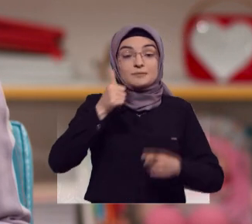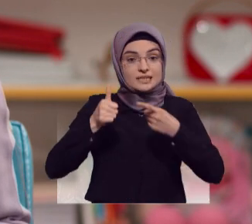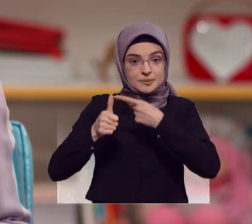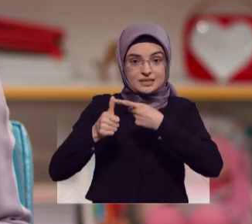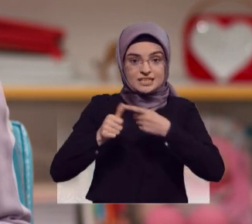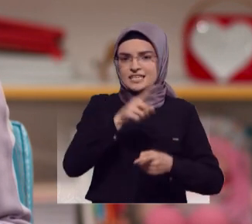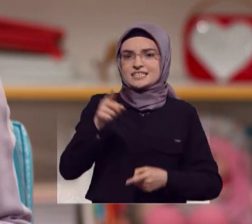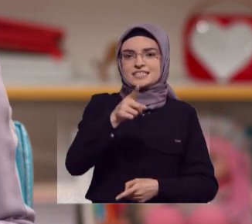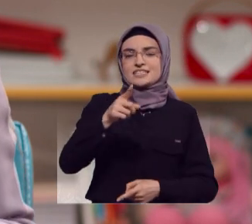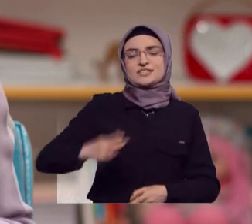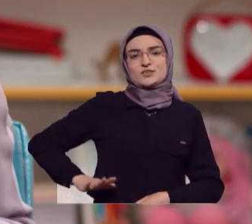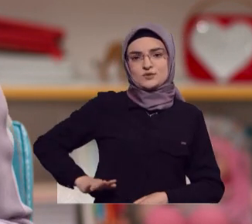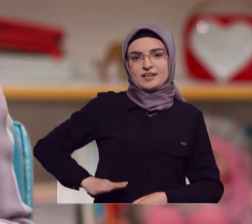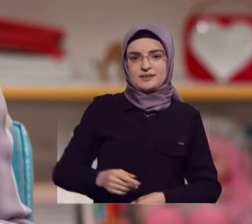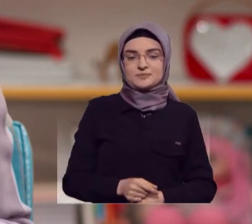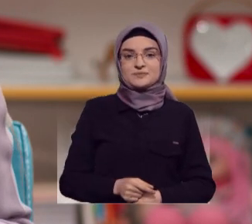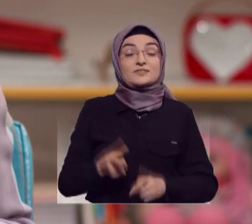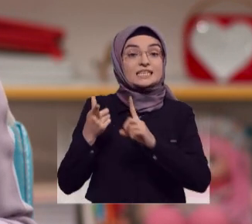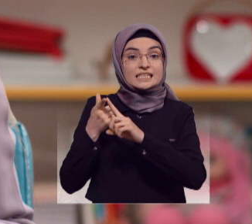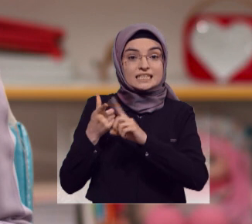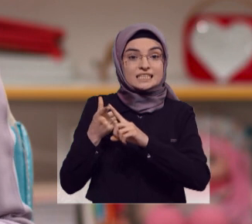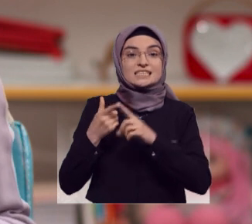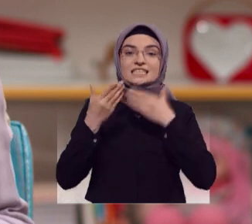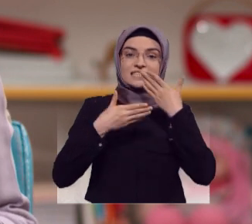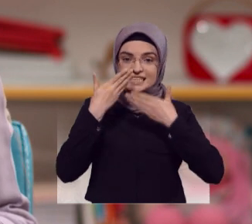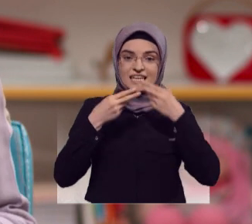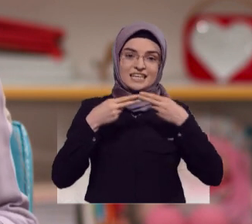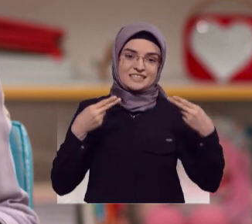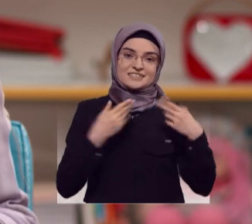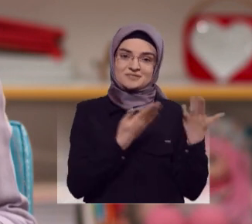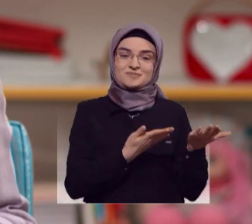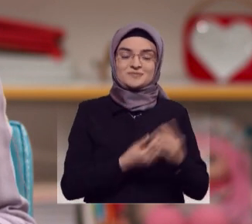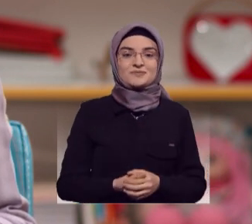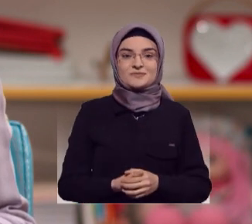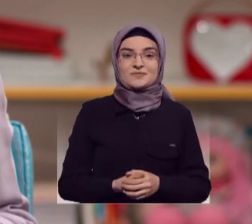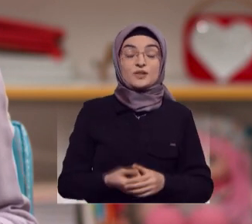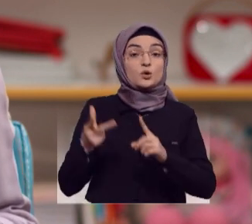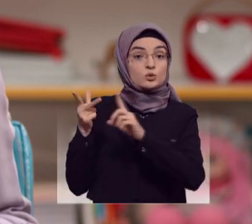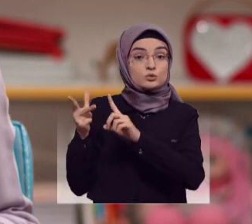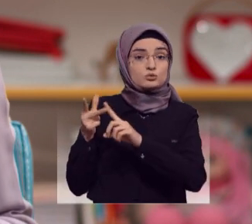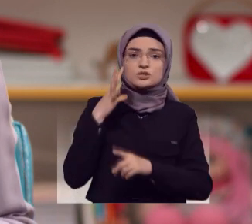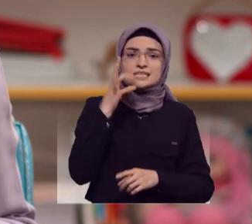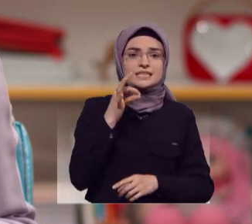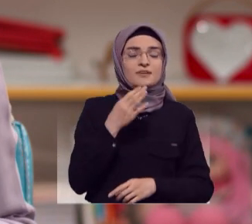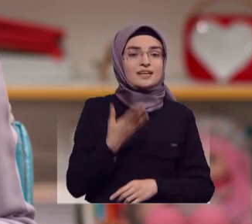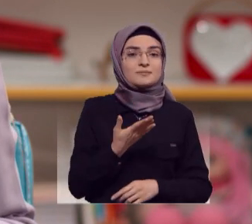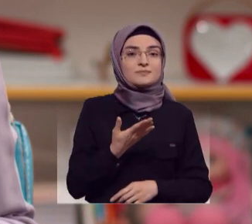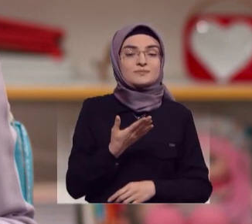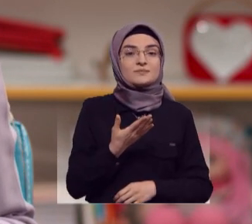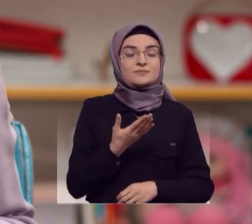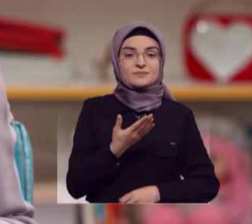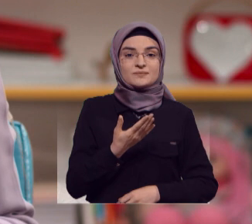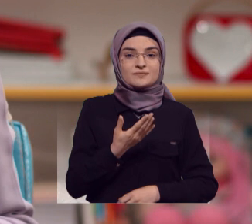Elmanın biri siz sevgili çocuklara, diğeri anlatıcı bana. Üçüncü elmayı kime